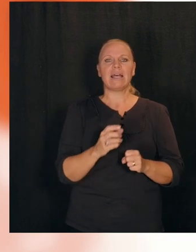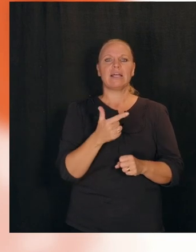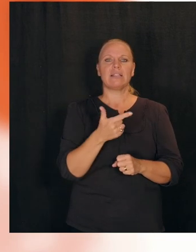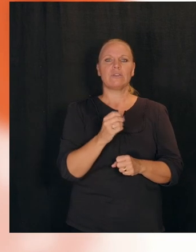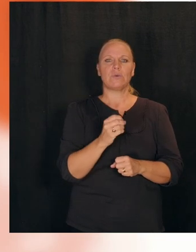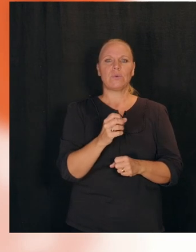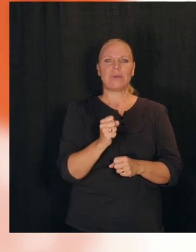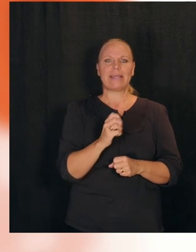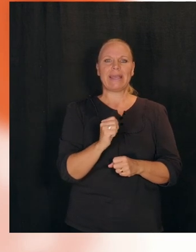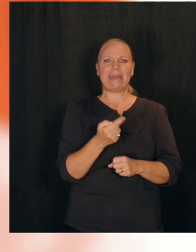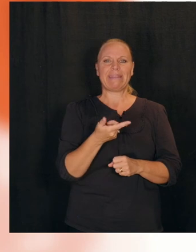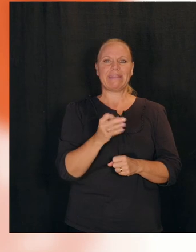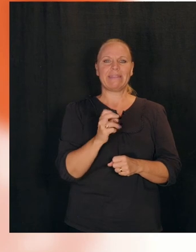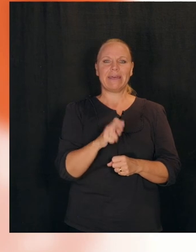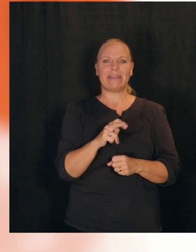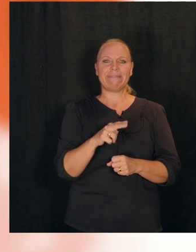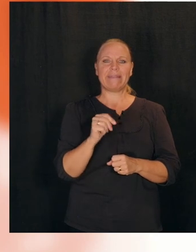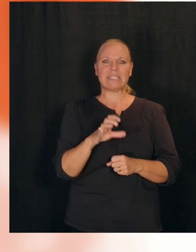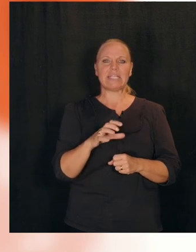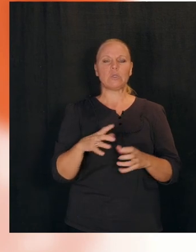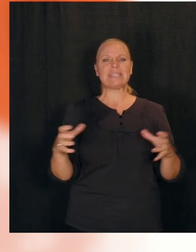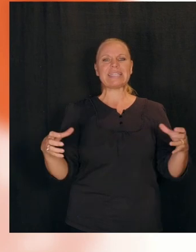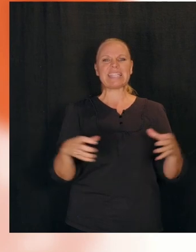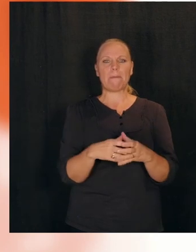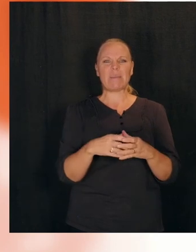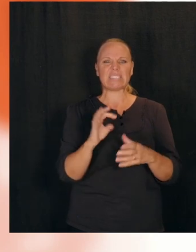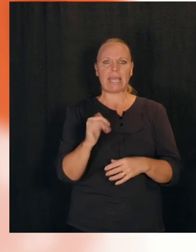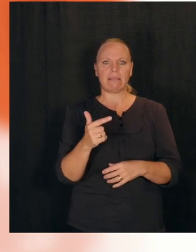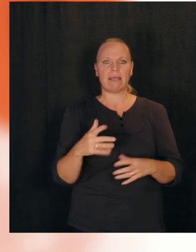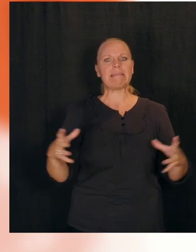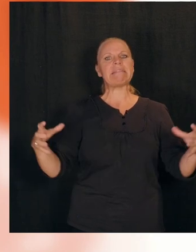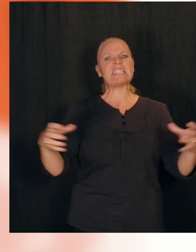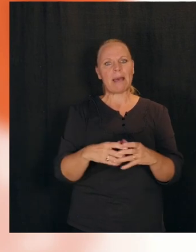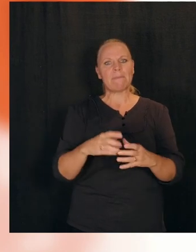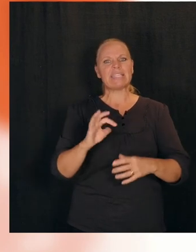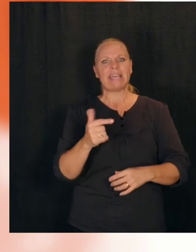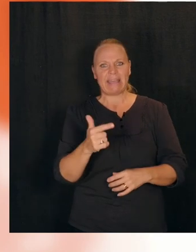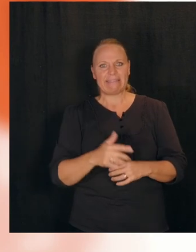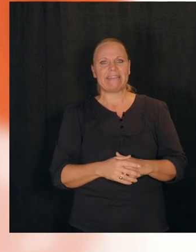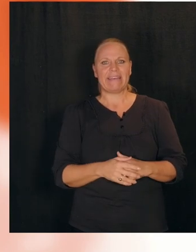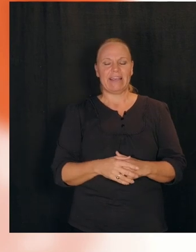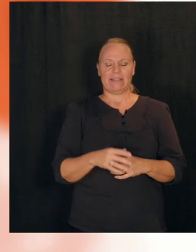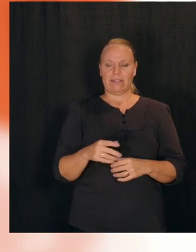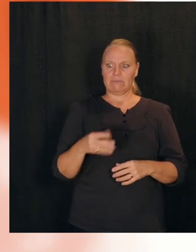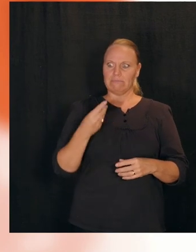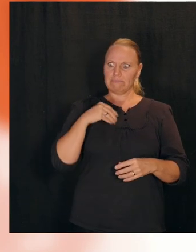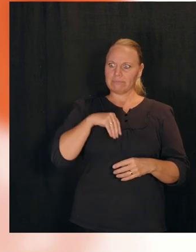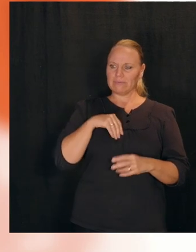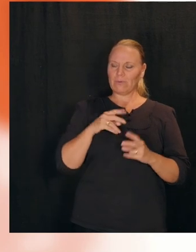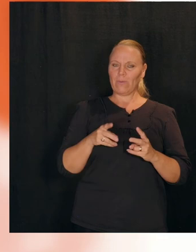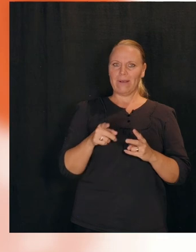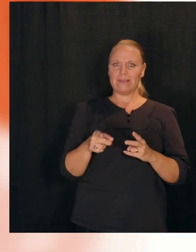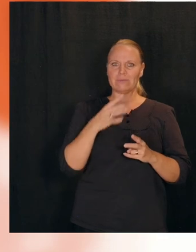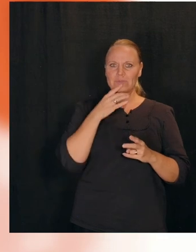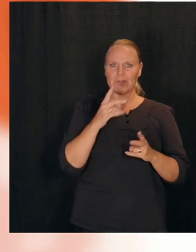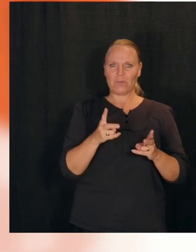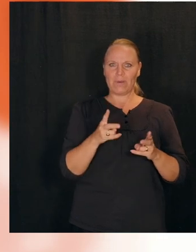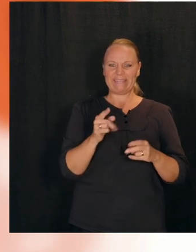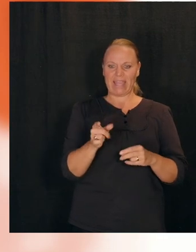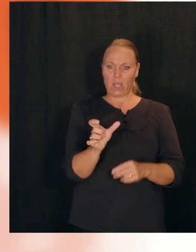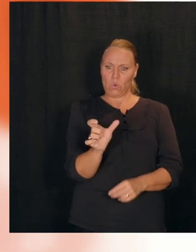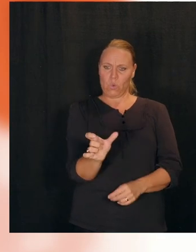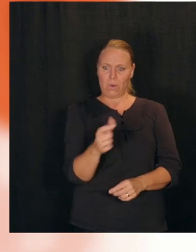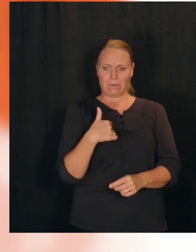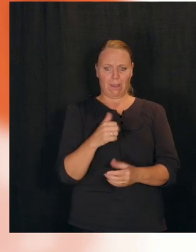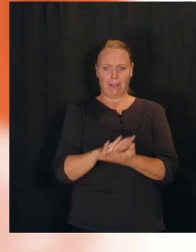Togetherness, tillsammanshet. Det har stannat i mig. Det som var intressant med det var att det var inte ett ord som jag hade